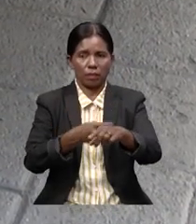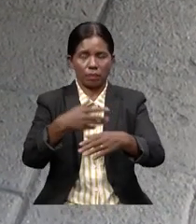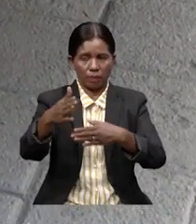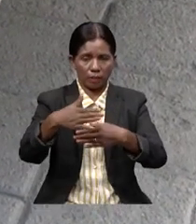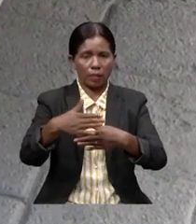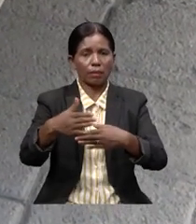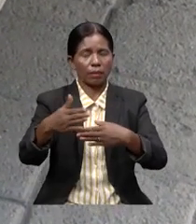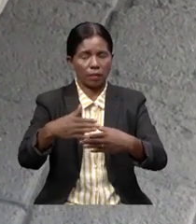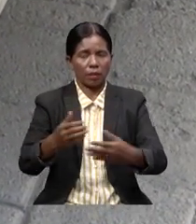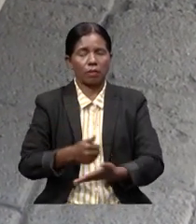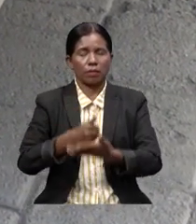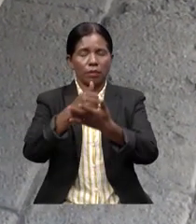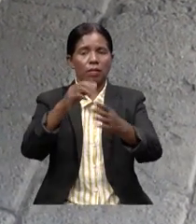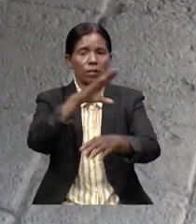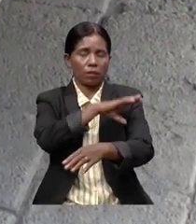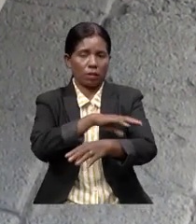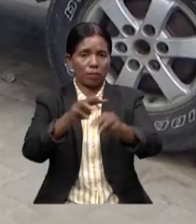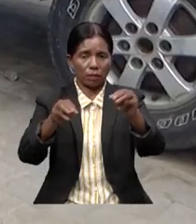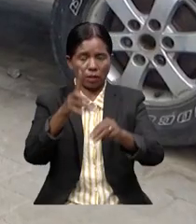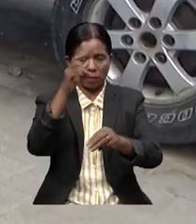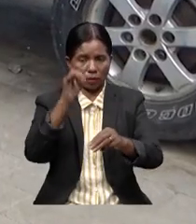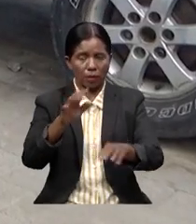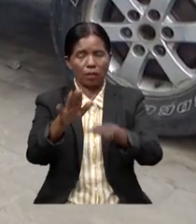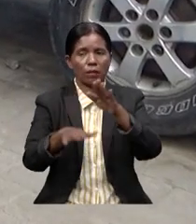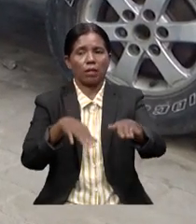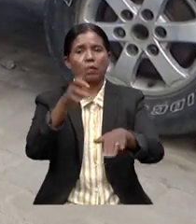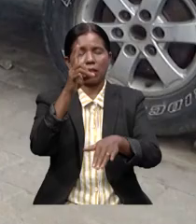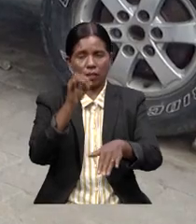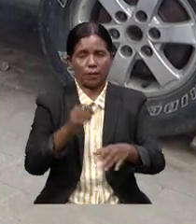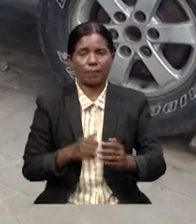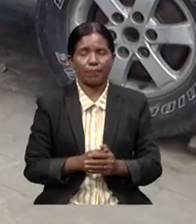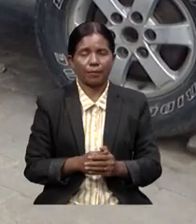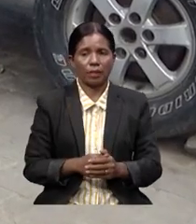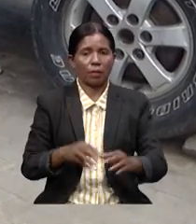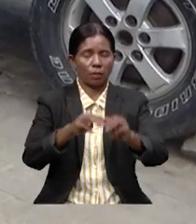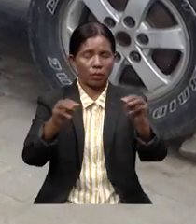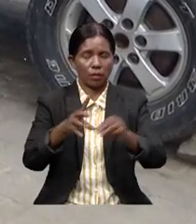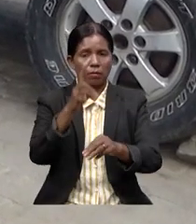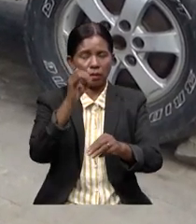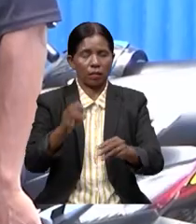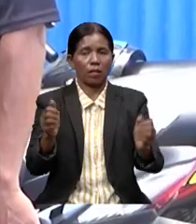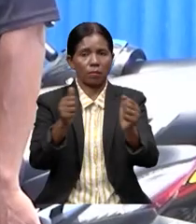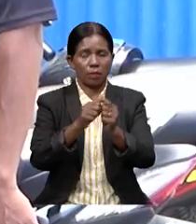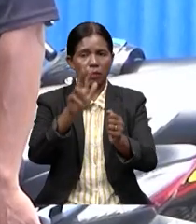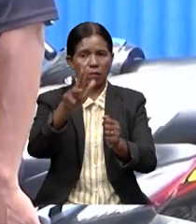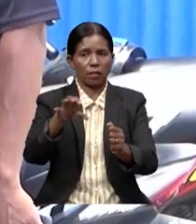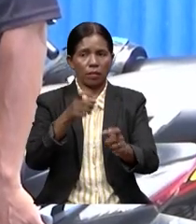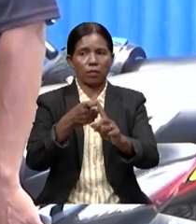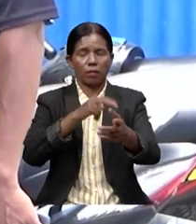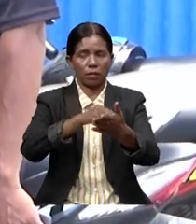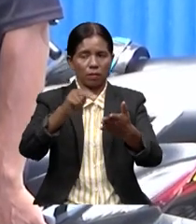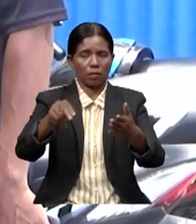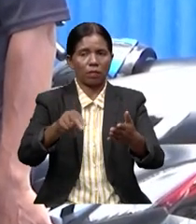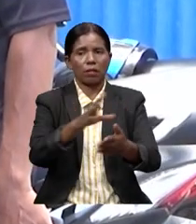nune bel fasilita Guard Rajasthan municipio dili halo patrullamento ia cidade dili total Guard Rajasthan municipio dili ha mutukatus tolu resin usin numero